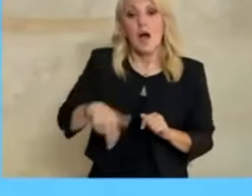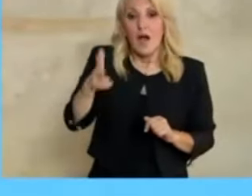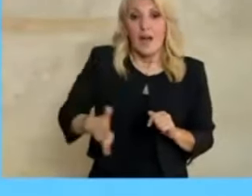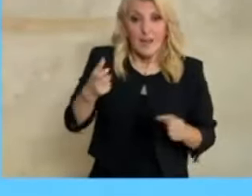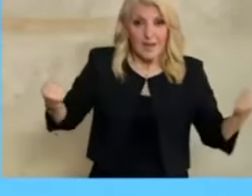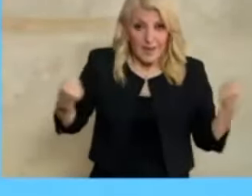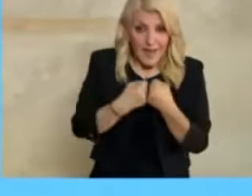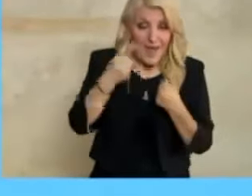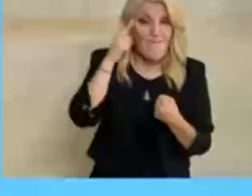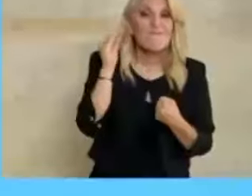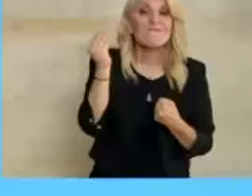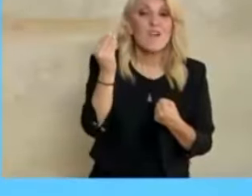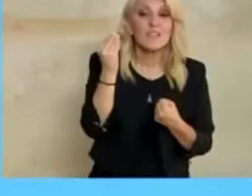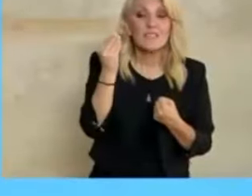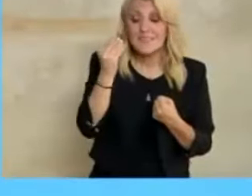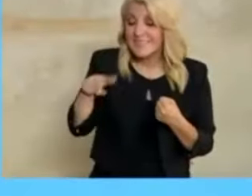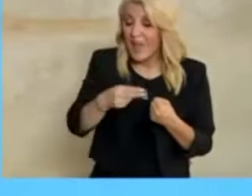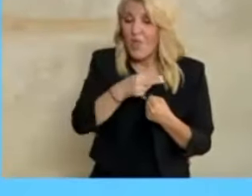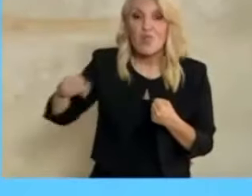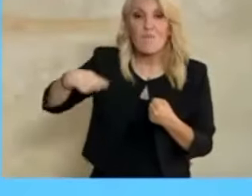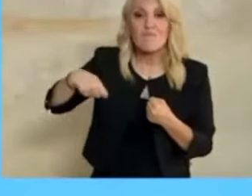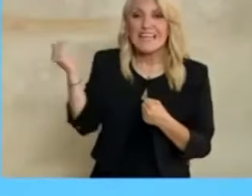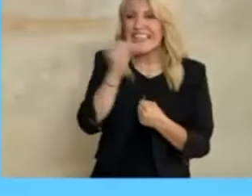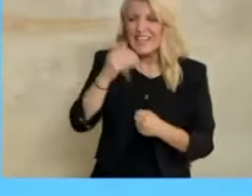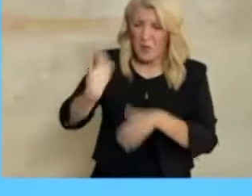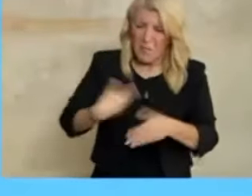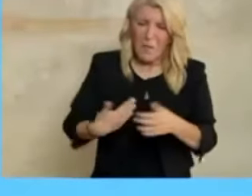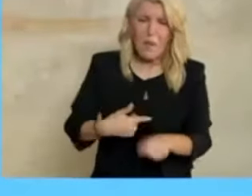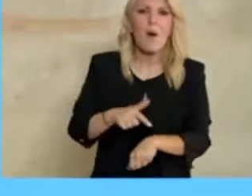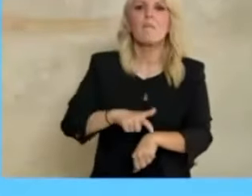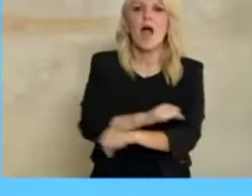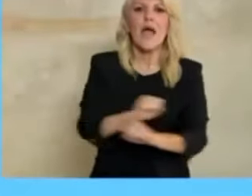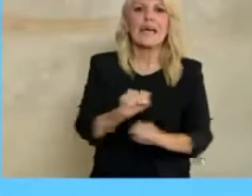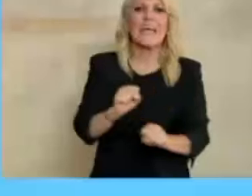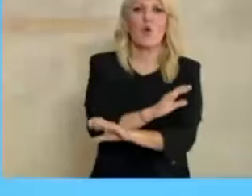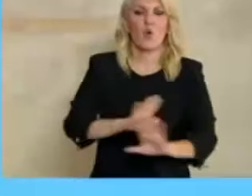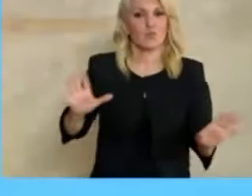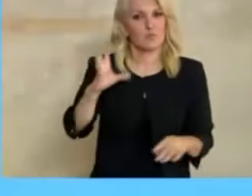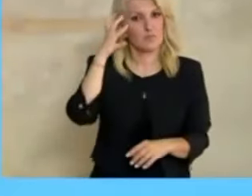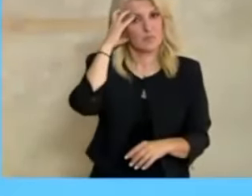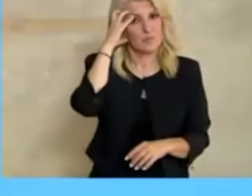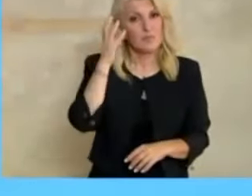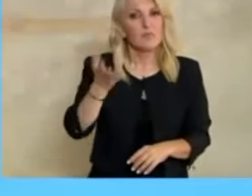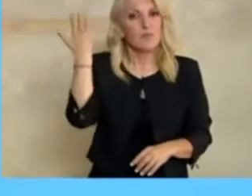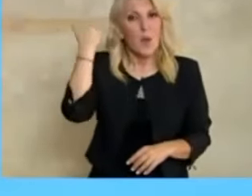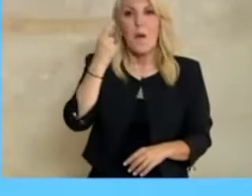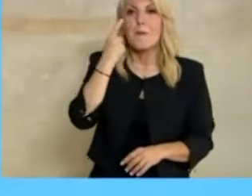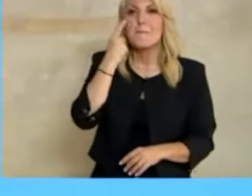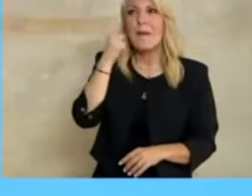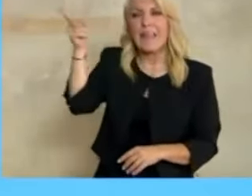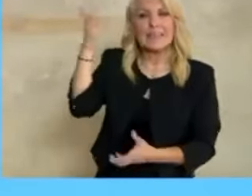της ελληνικής δικαιοσύνης. Θυμηθείτε πόσο μας τραυμάτισε η περιπέτεια του Ματιού. Σας φαίνεται για συγκάλυψη